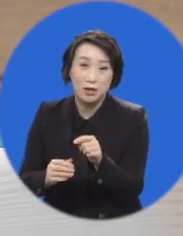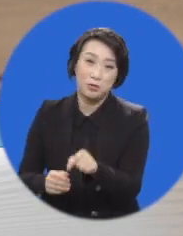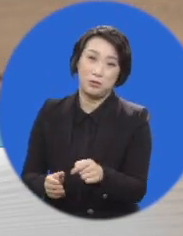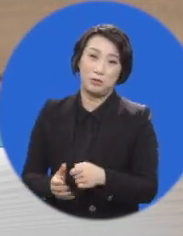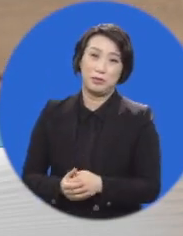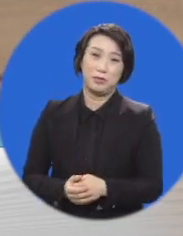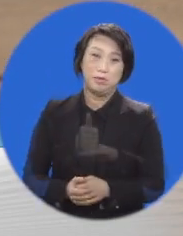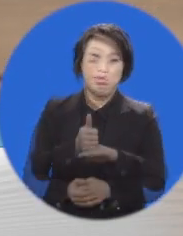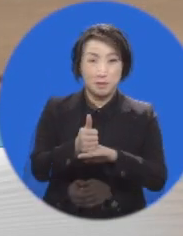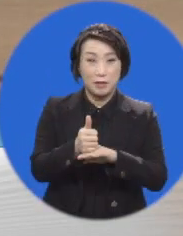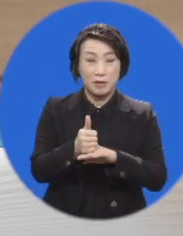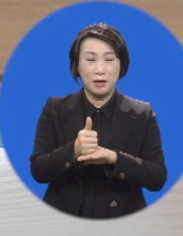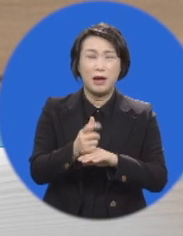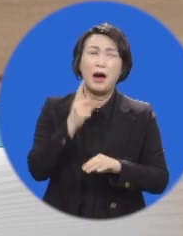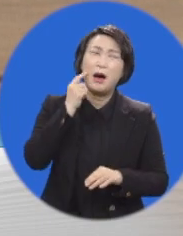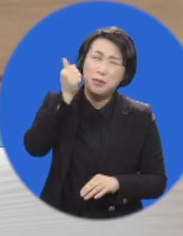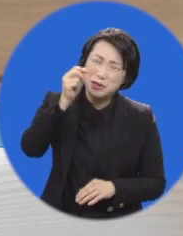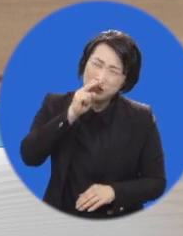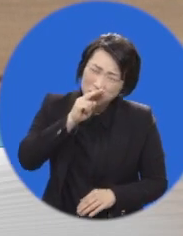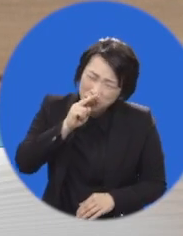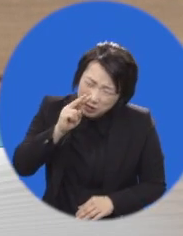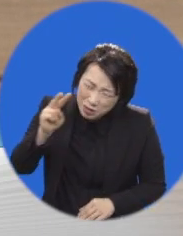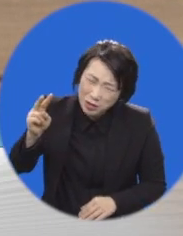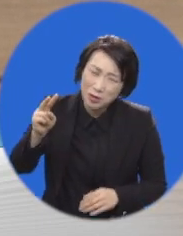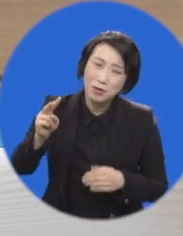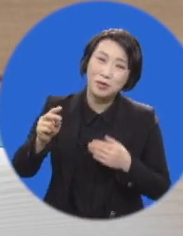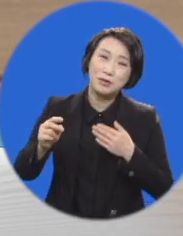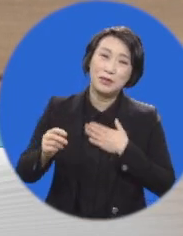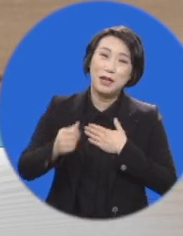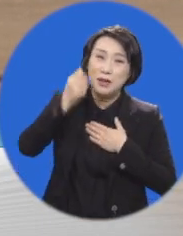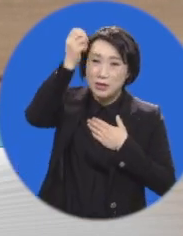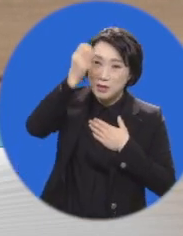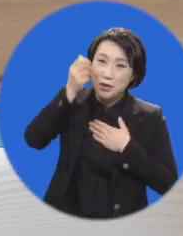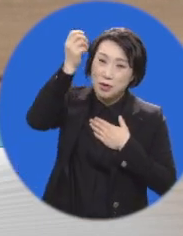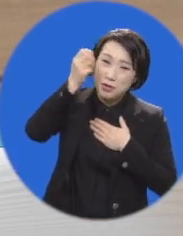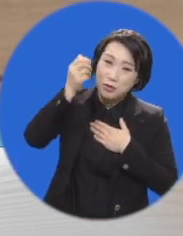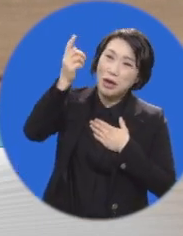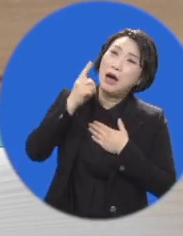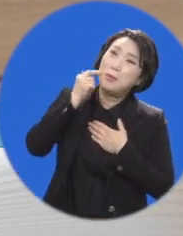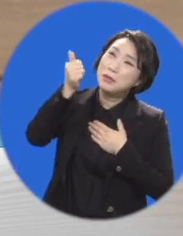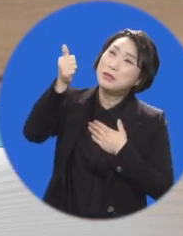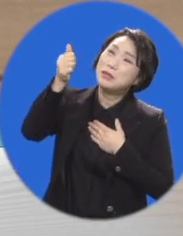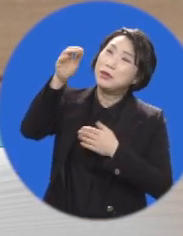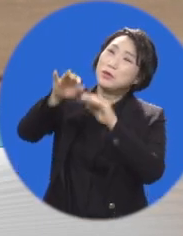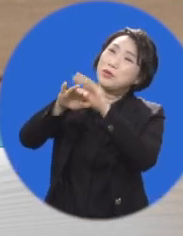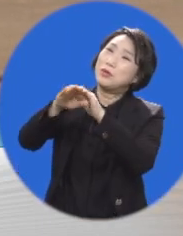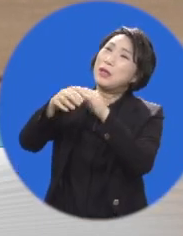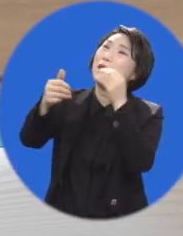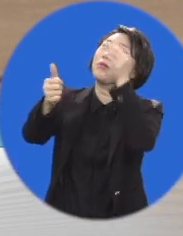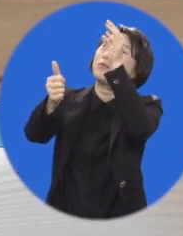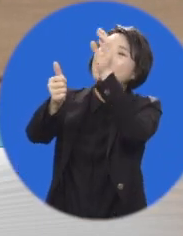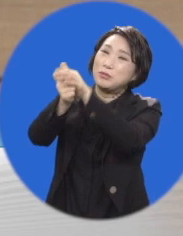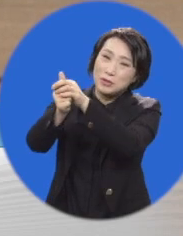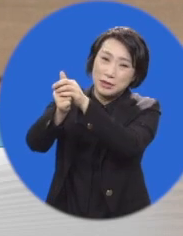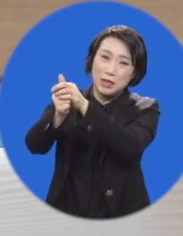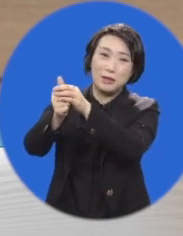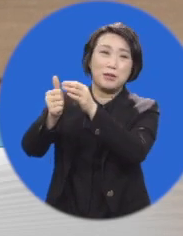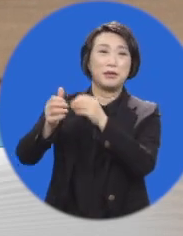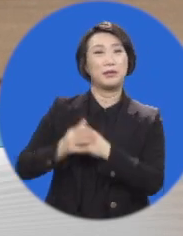이루었다. 아버지요, 내 영혼을 아버지 손에 부탁하나이다.